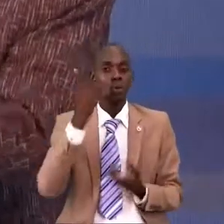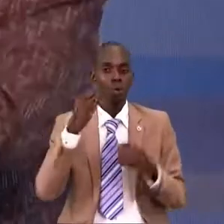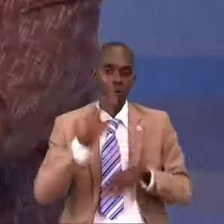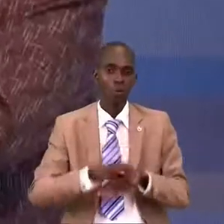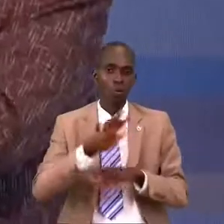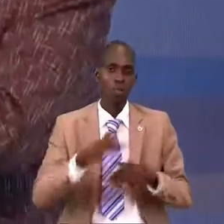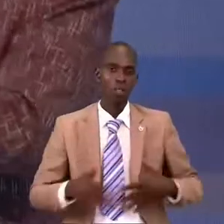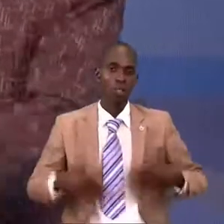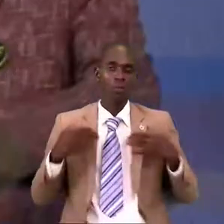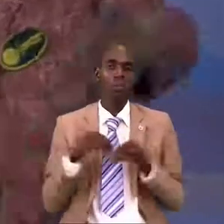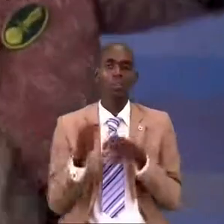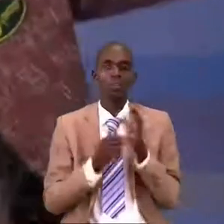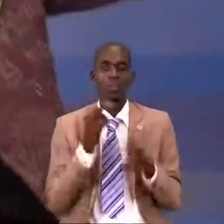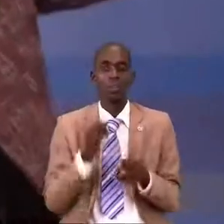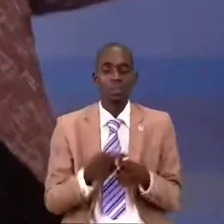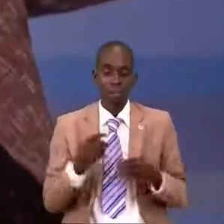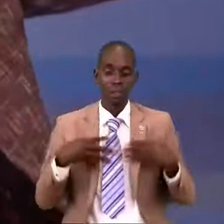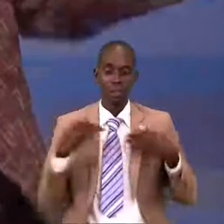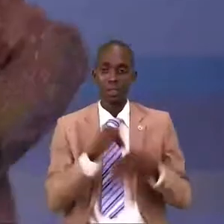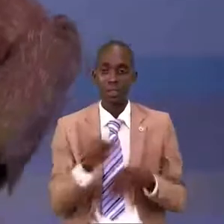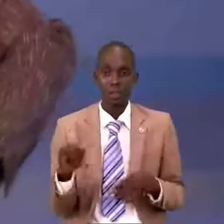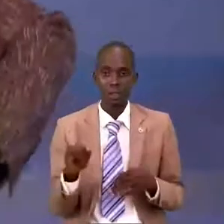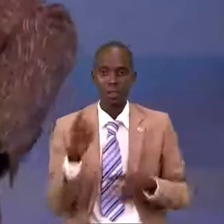la rédemption, le miracle.